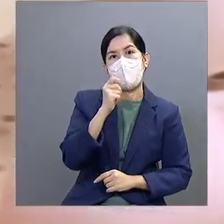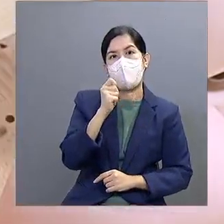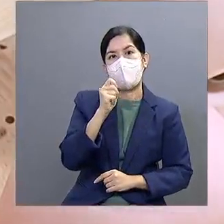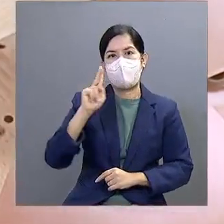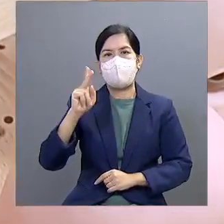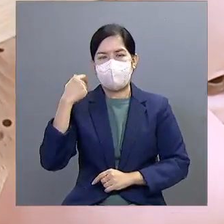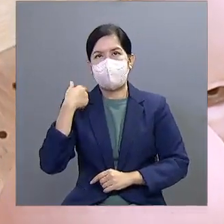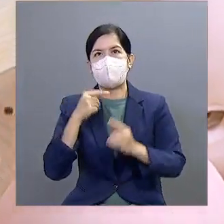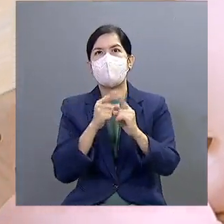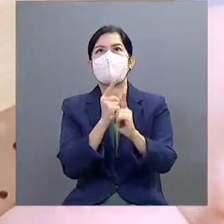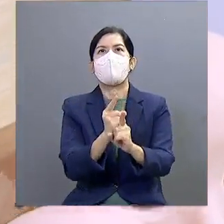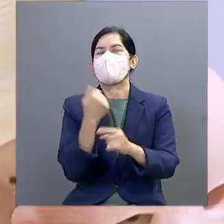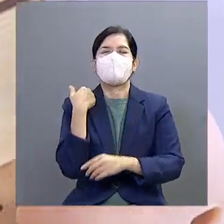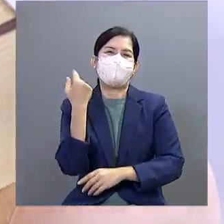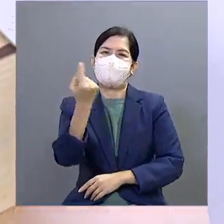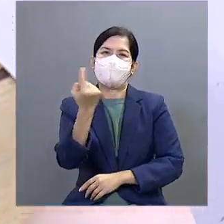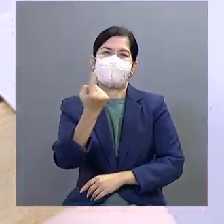เดียว